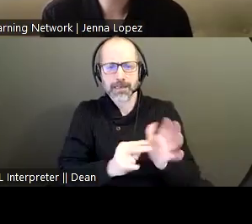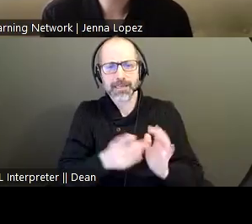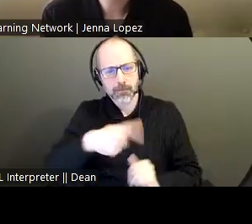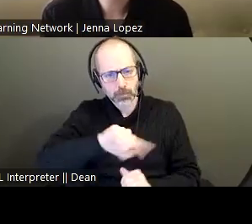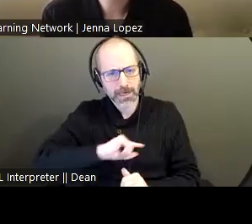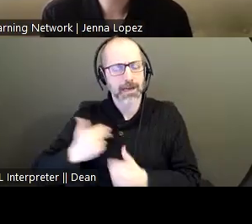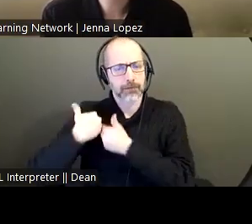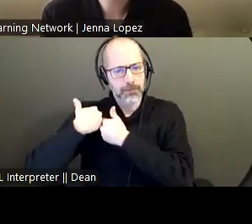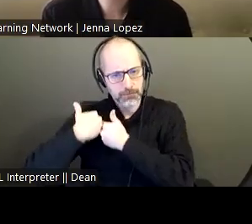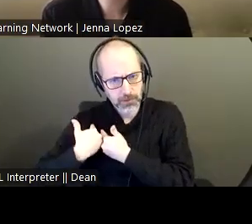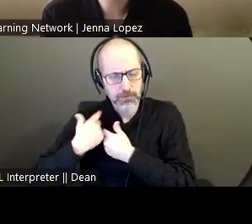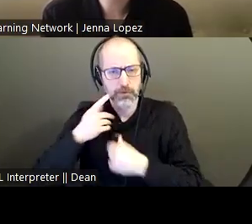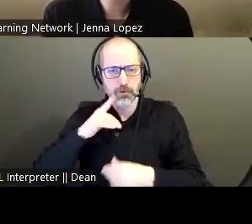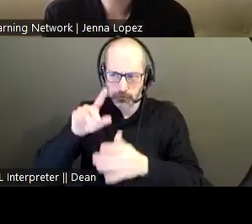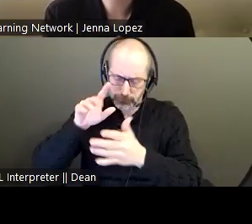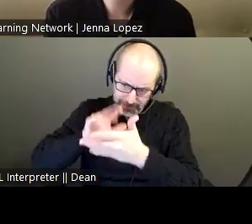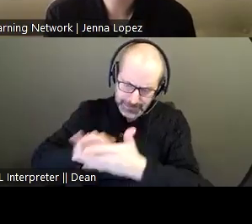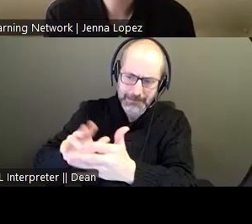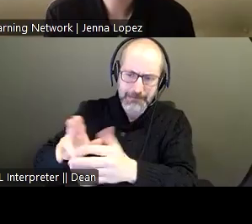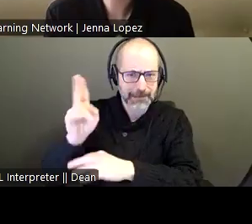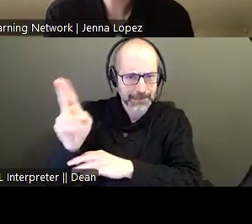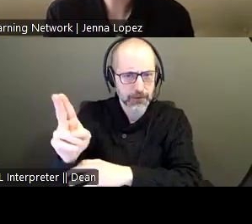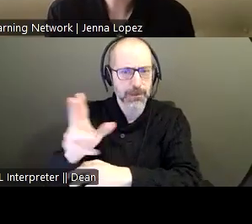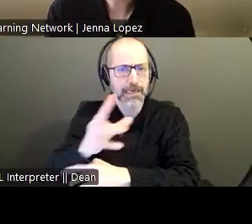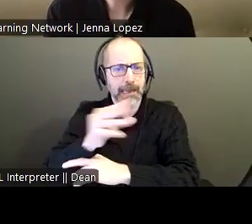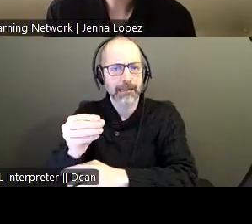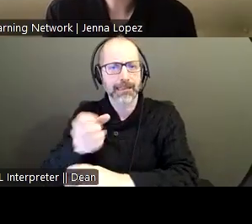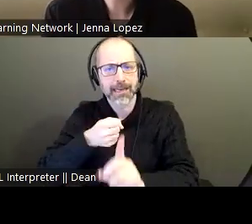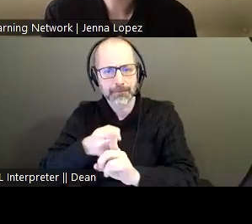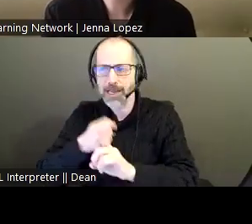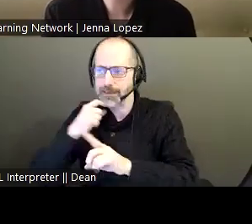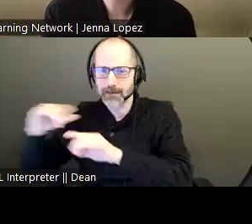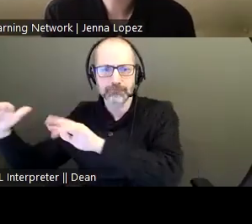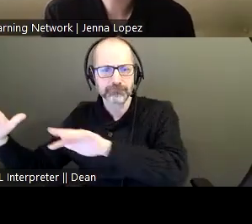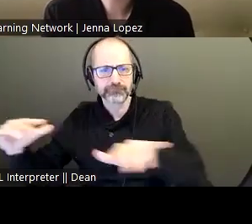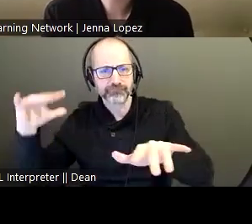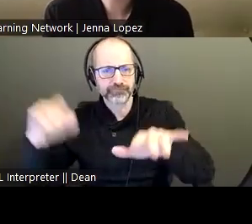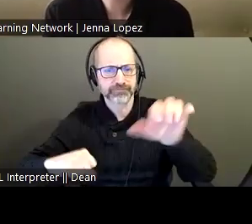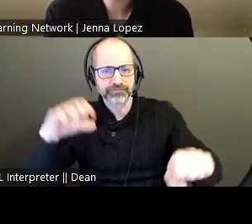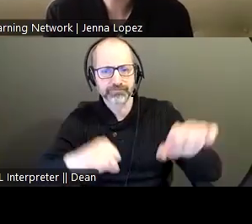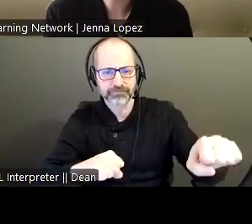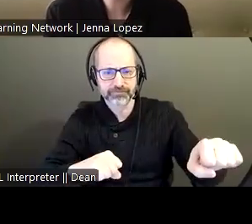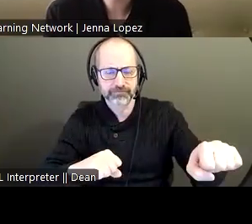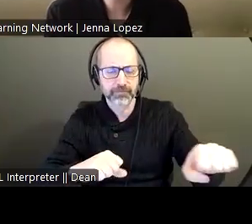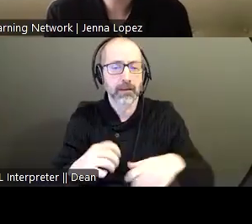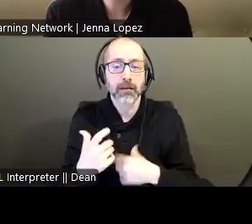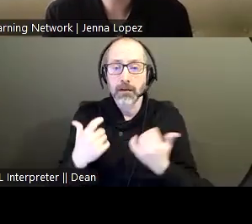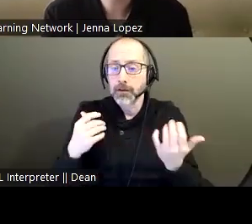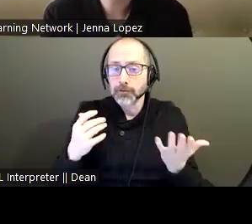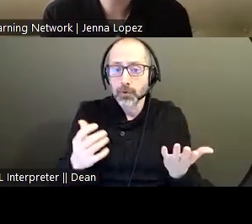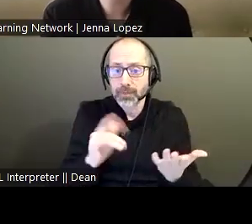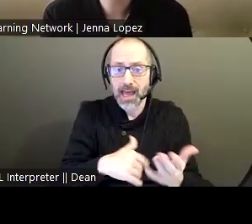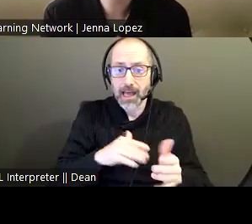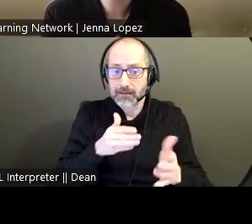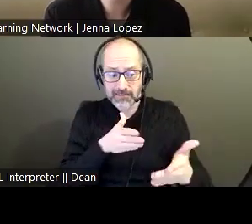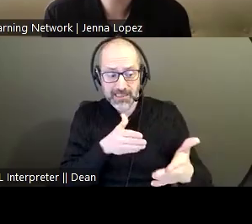comprendre l'histoire et les répercussions persistantes du colonialisme de peuplement. Ces répercussions continuent de se faire sentir